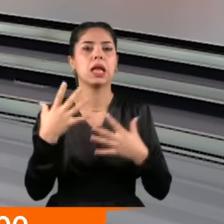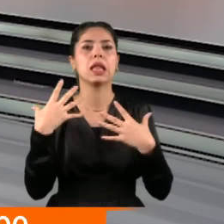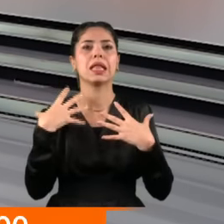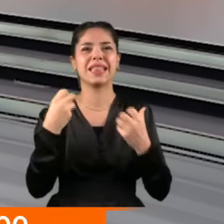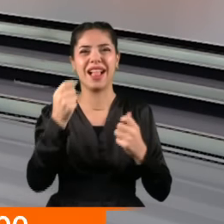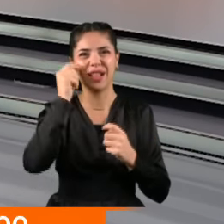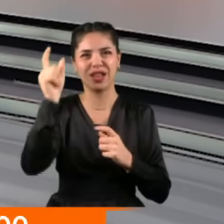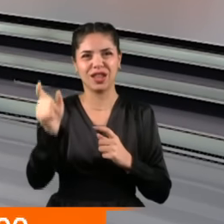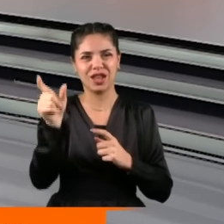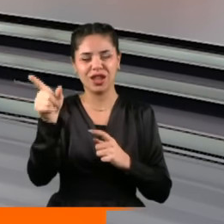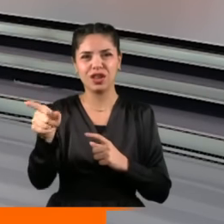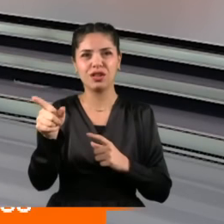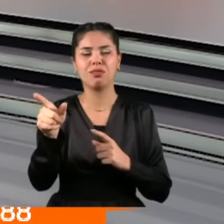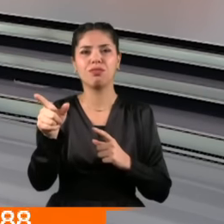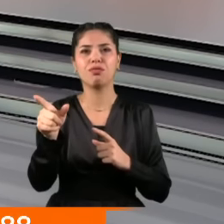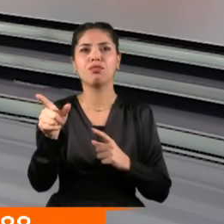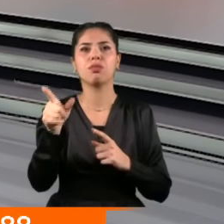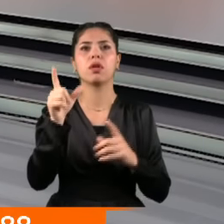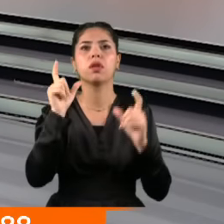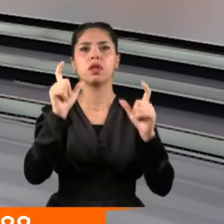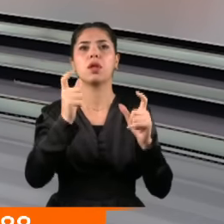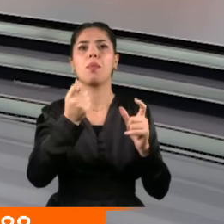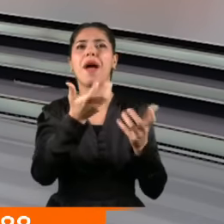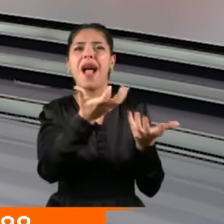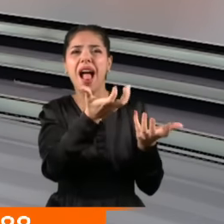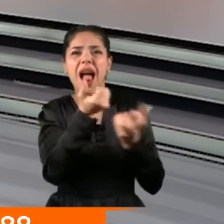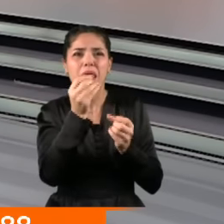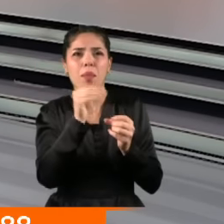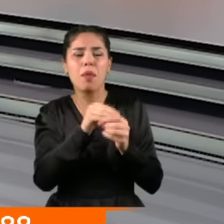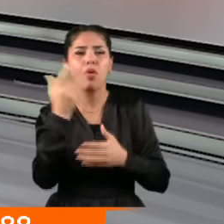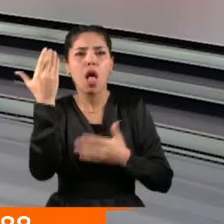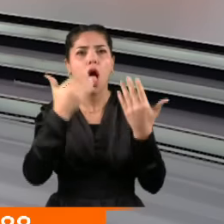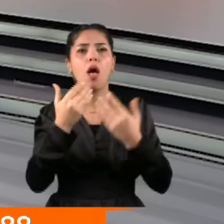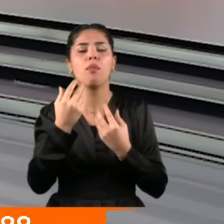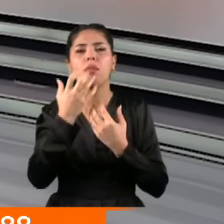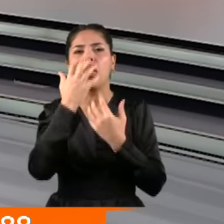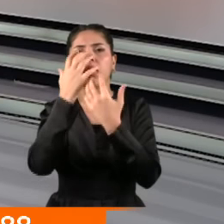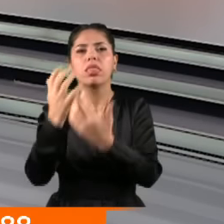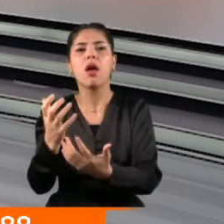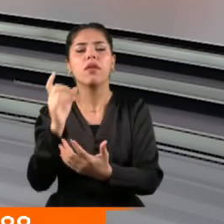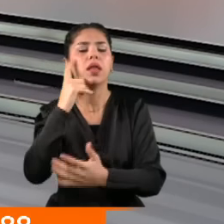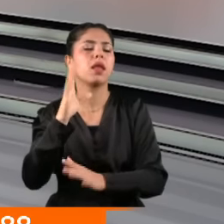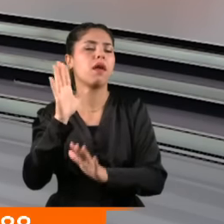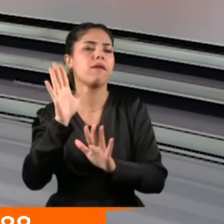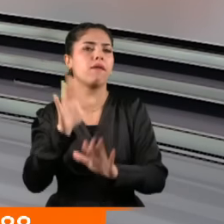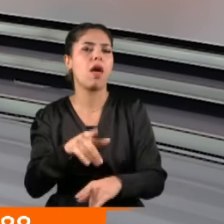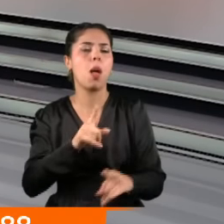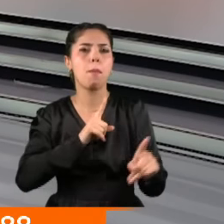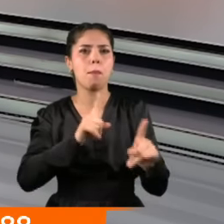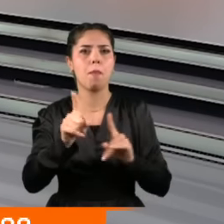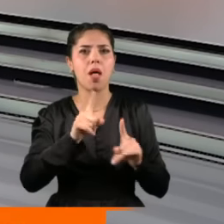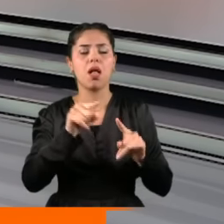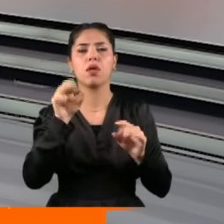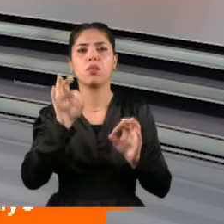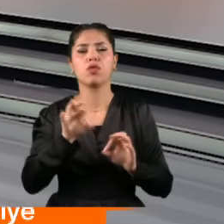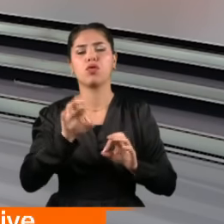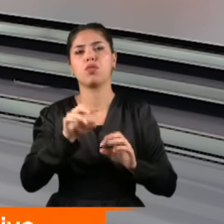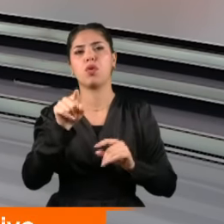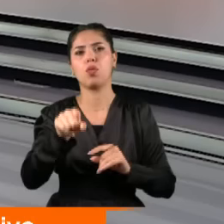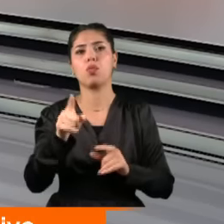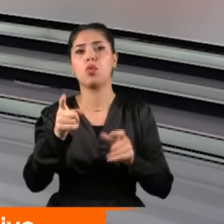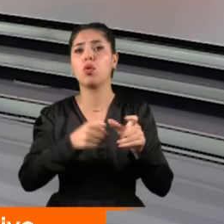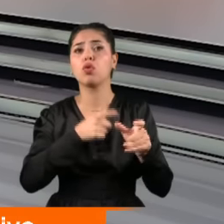Sağlıklı kişilerin dahi SGK'dan para alabilmek için ameliyata yönlendirildiği iddiası var. Yargı sürecinde konu. Soruşturmaya